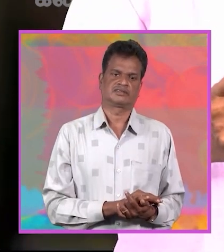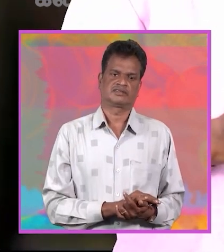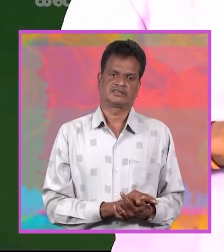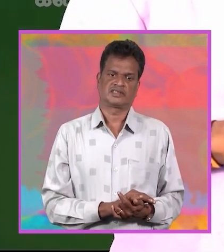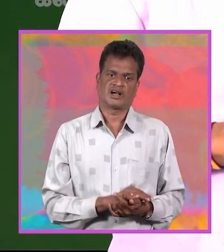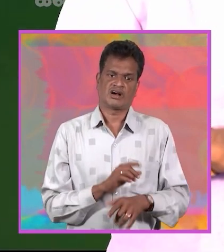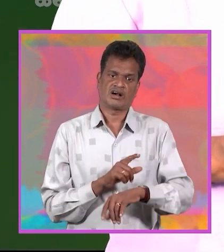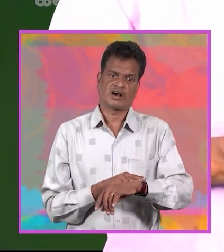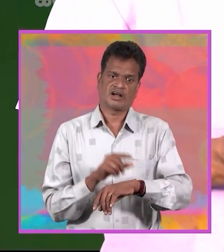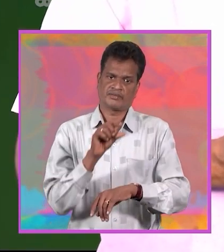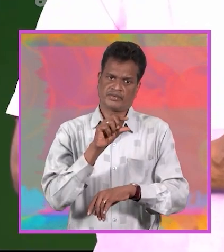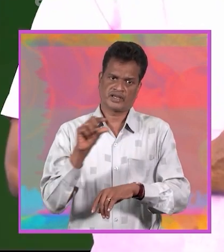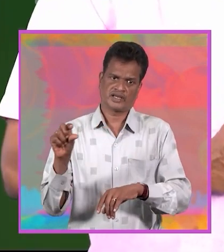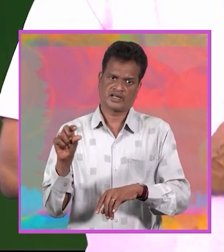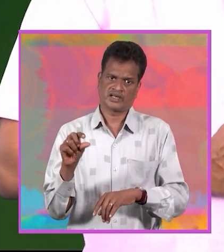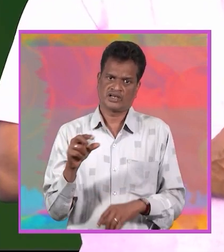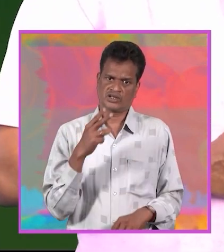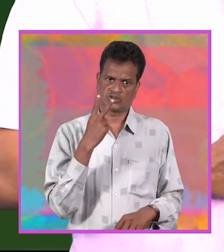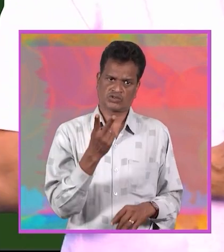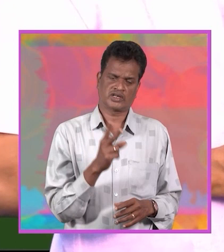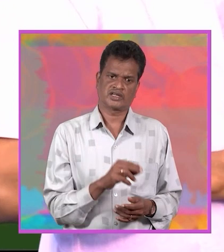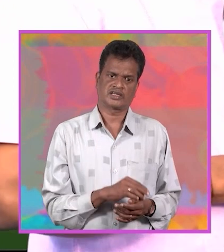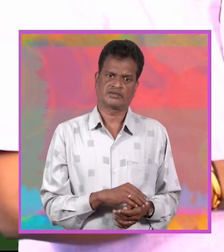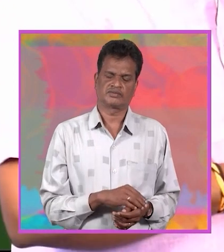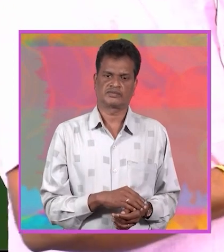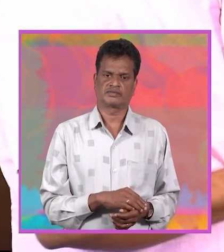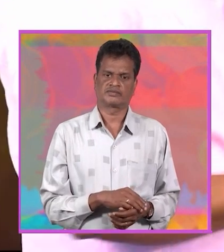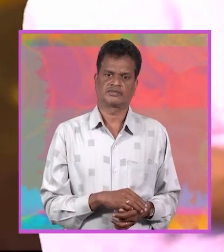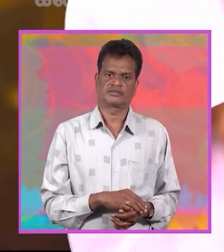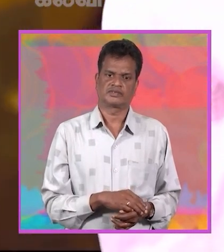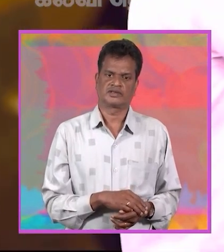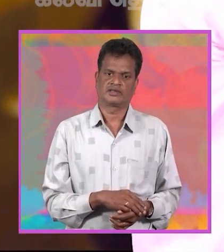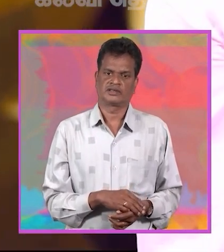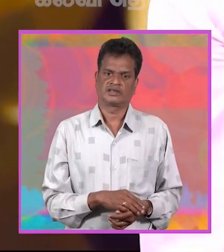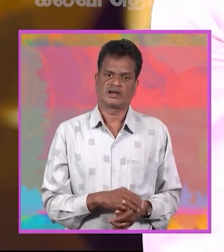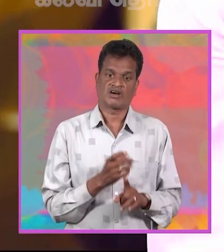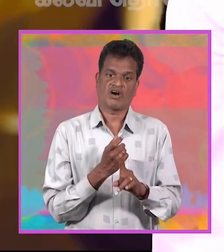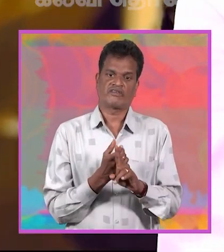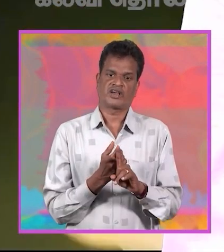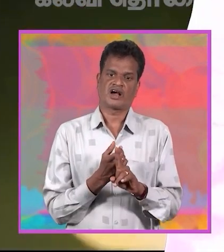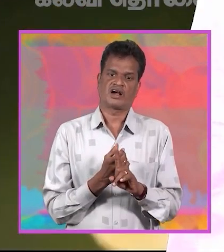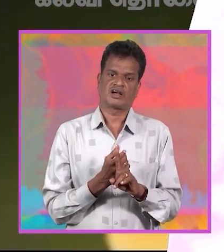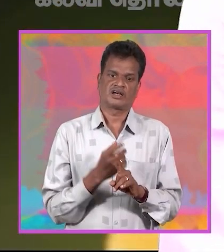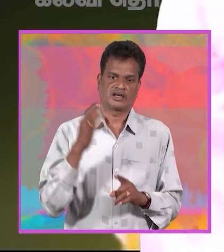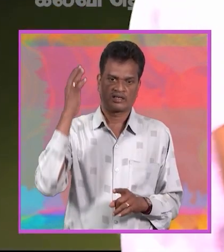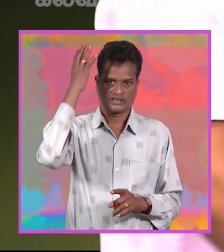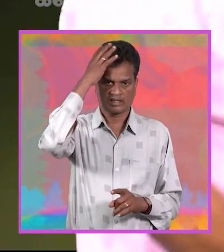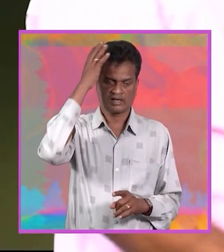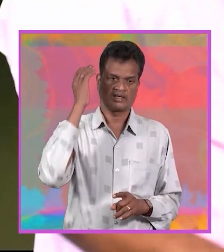காலப்பெயரை உணர்த்தக்கூடிய ஒரு சொற்றொடர் சொல்லலாம். அதுபோல் காவியா தலை அசைத்தாள்.